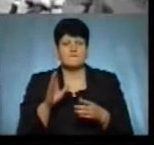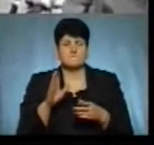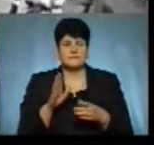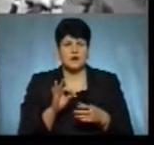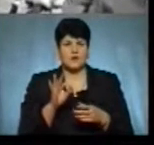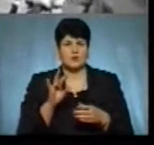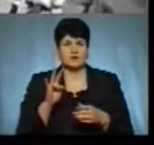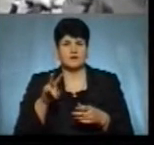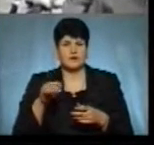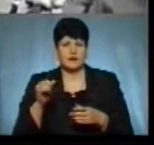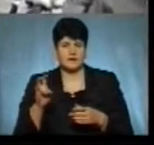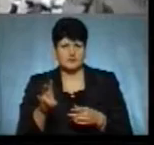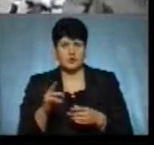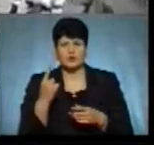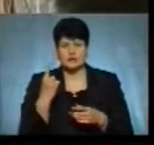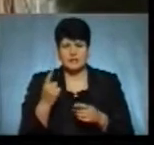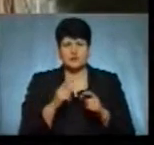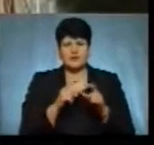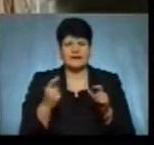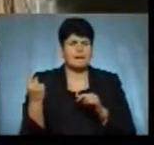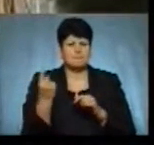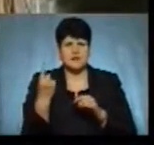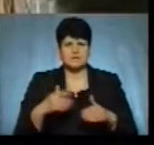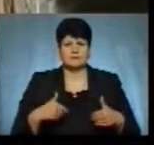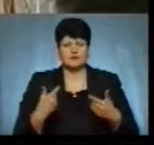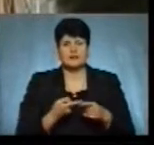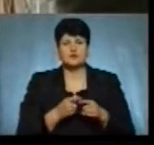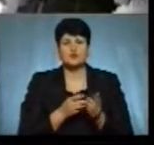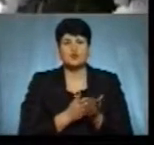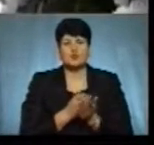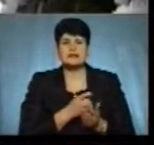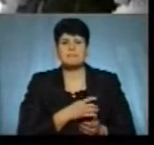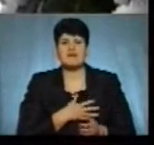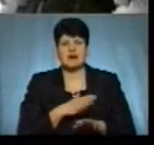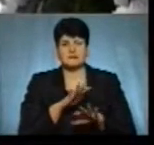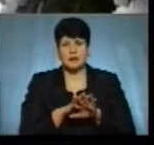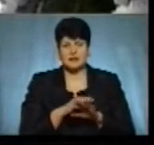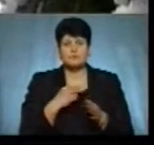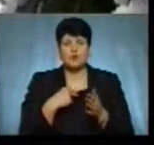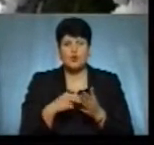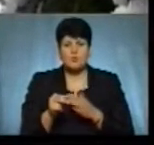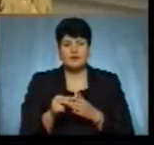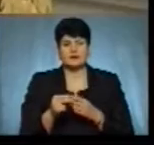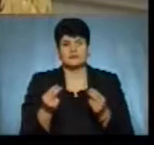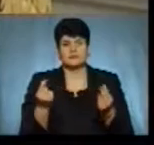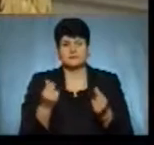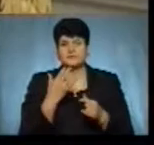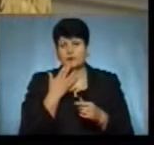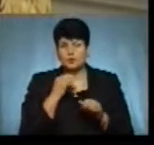банку Олег Чурій. Одна з установ, яка перша запропонувала таку послугу – «Приватбанк». Купити валюту можна через